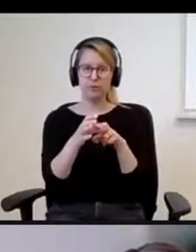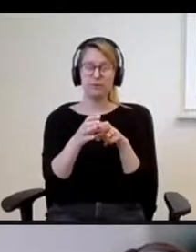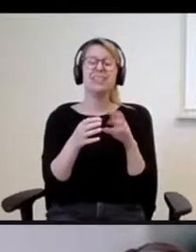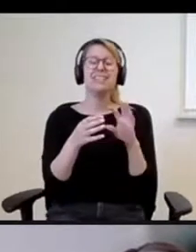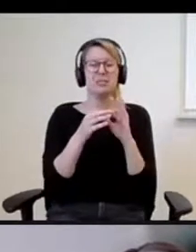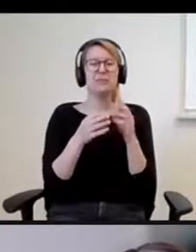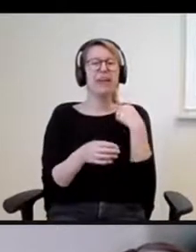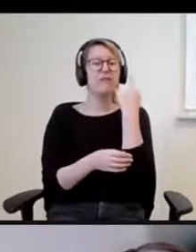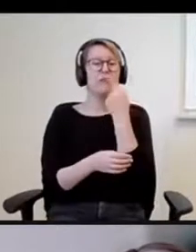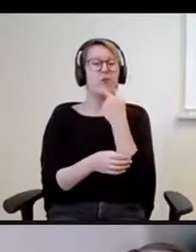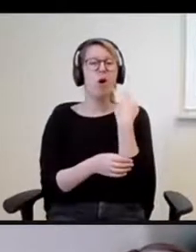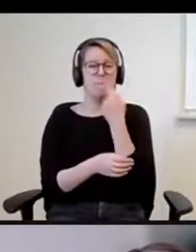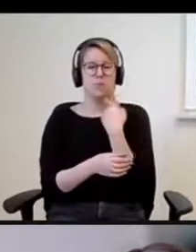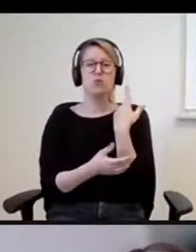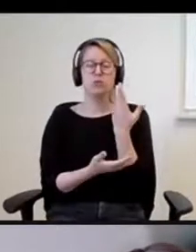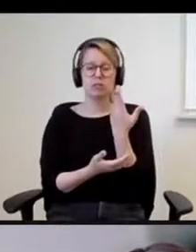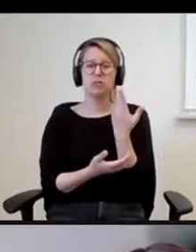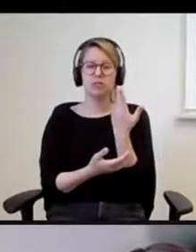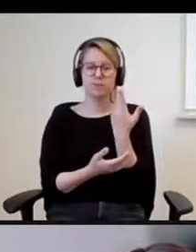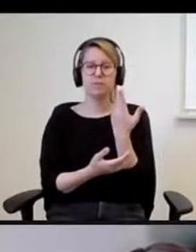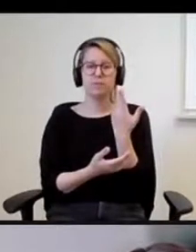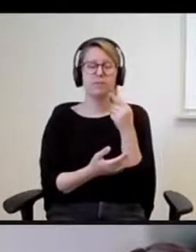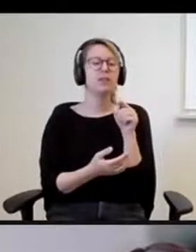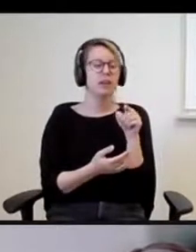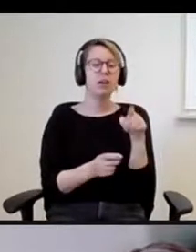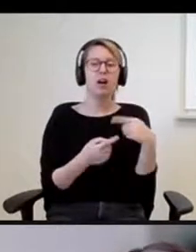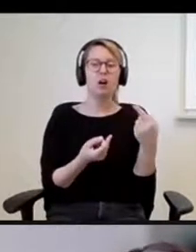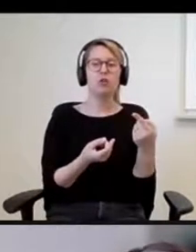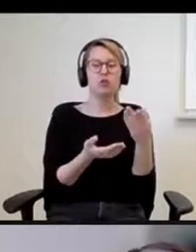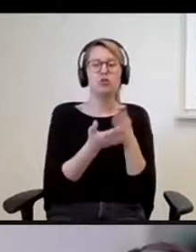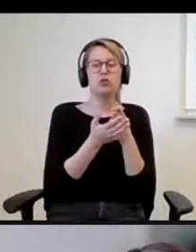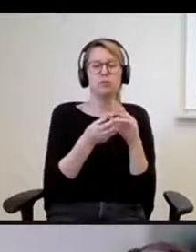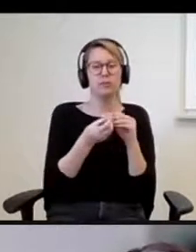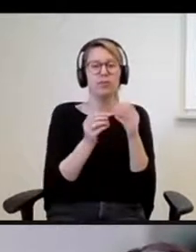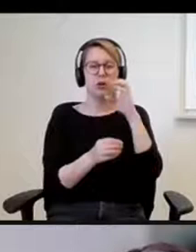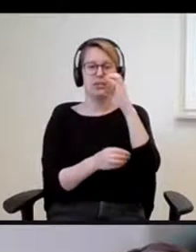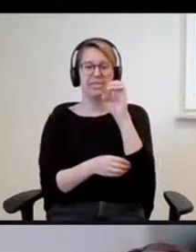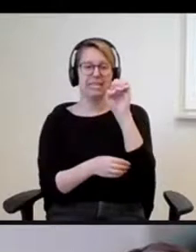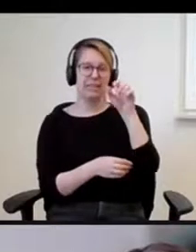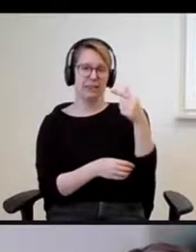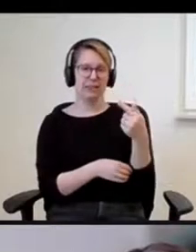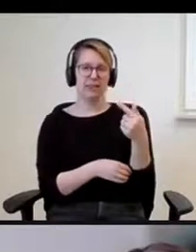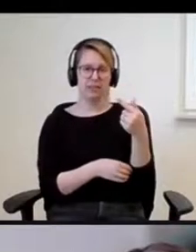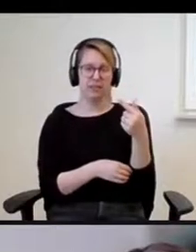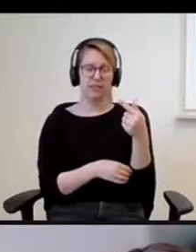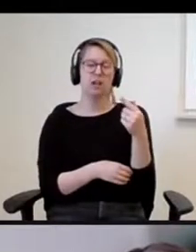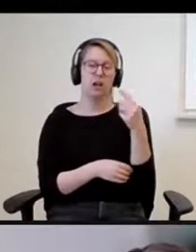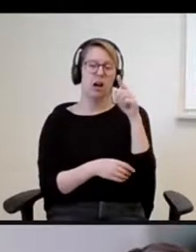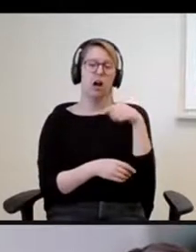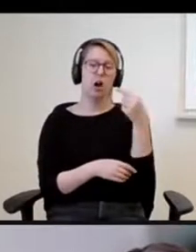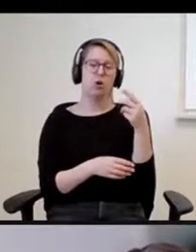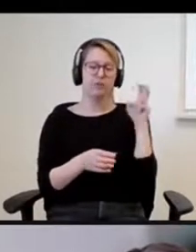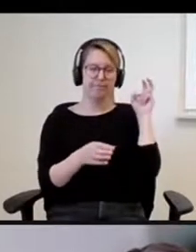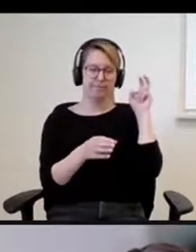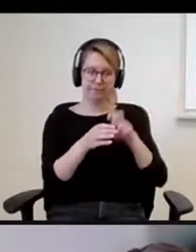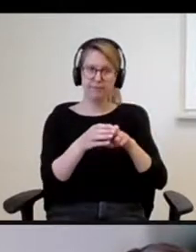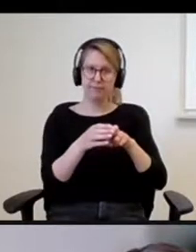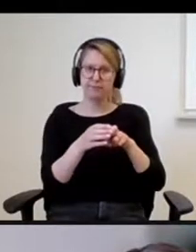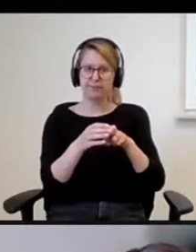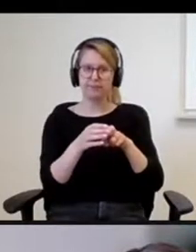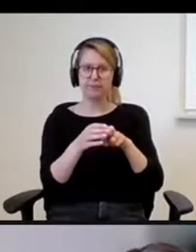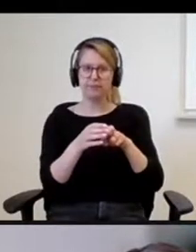umgeht, auch konfirmiert. An das andere, die Qualität des Traitements ist eigentlich auch mal dabei. Also schenkt schon,